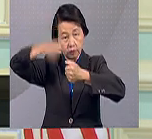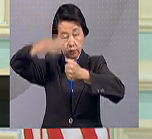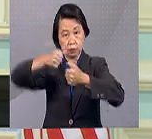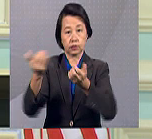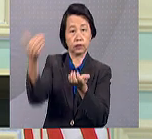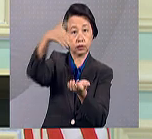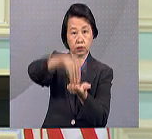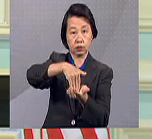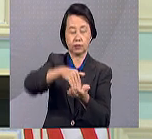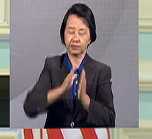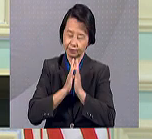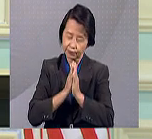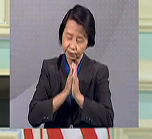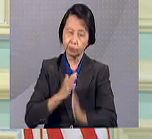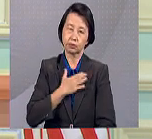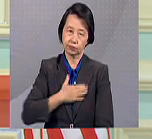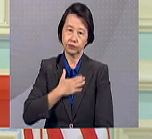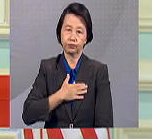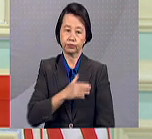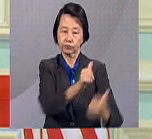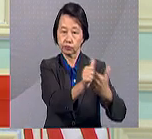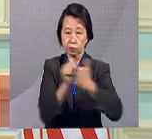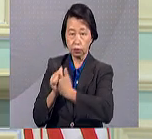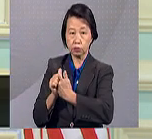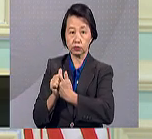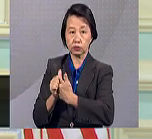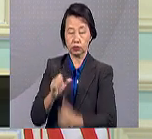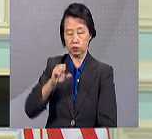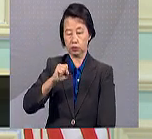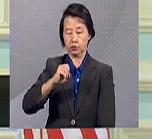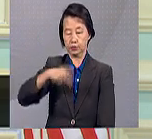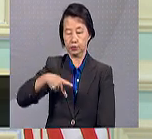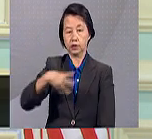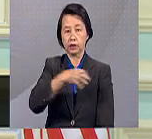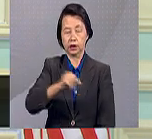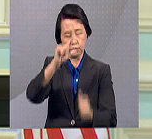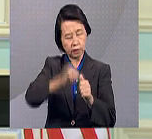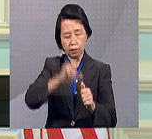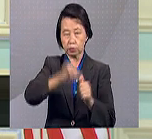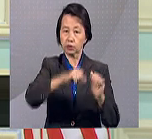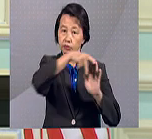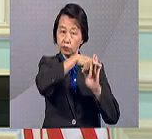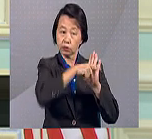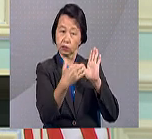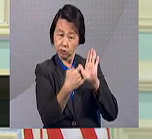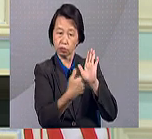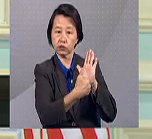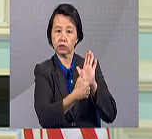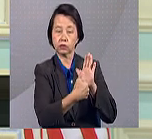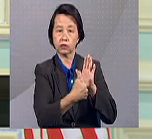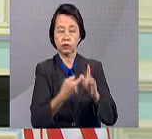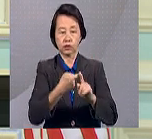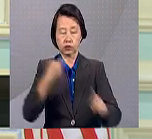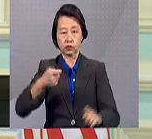lagi supaya patuhilah SOP dan setiap peraturan yang dikeluarkan